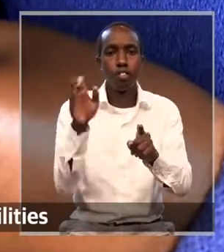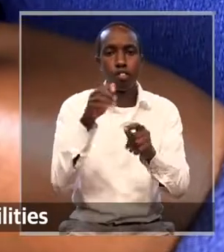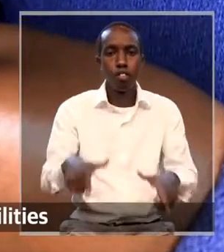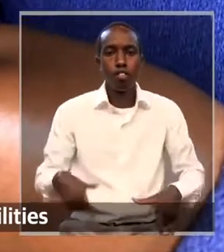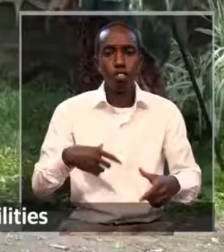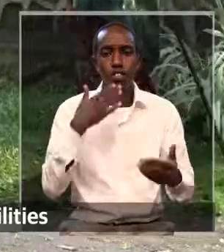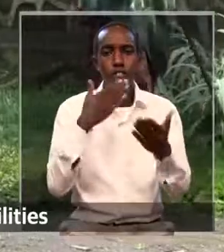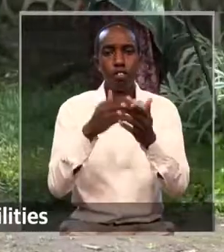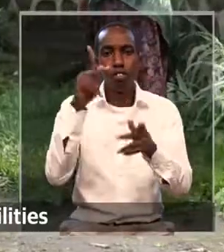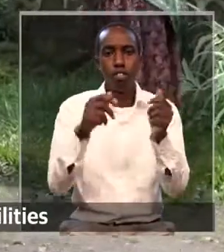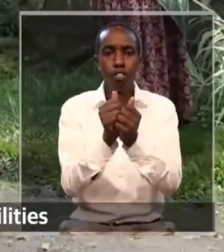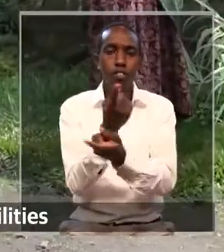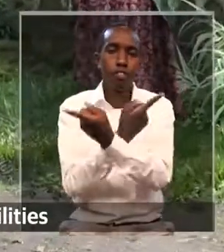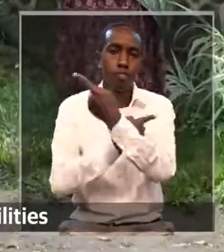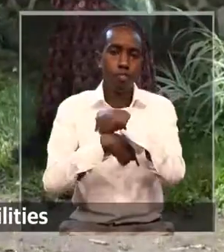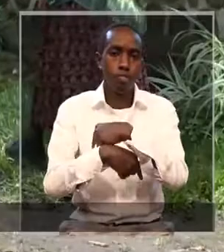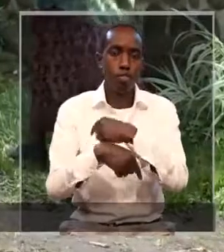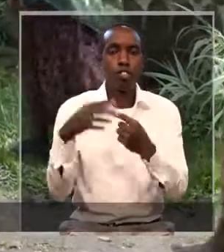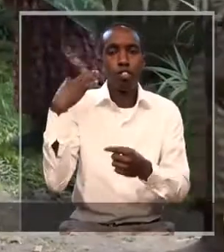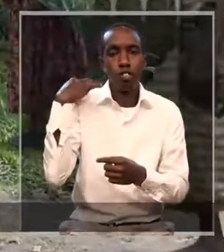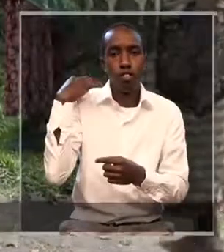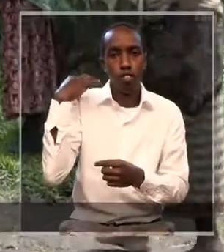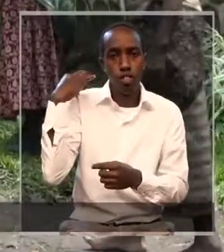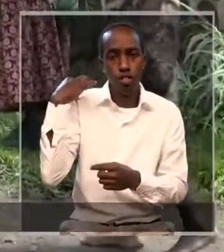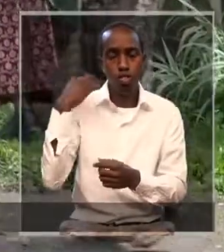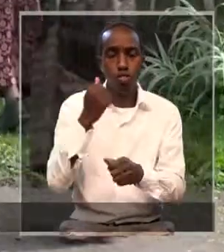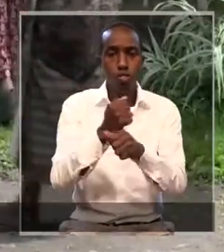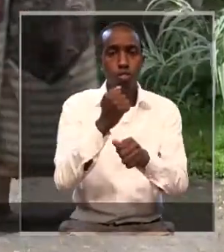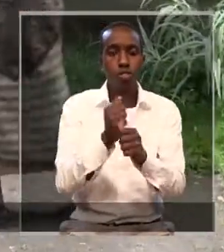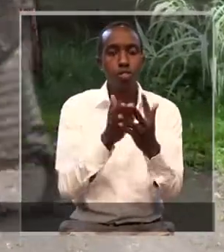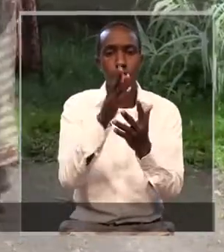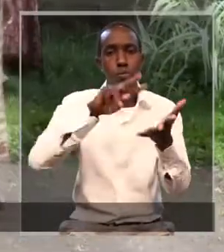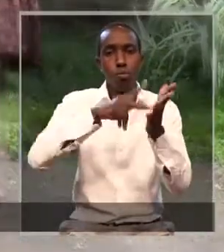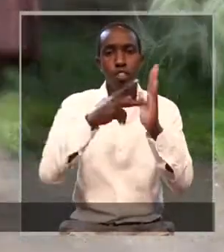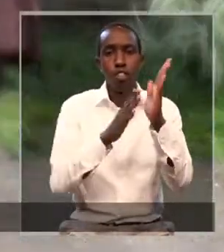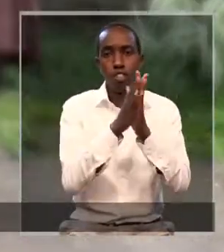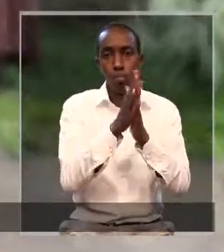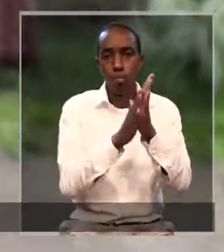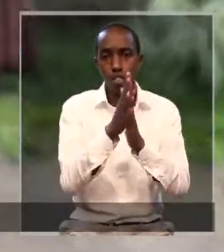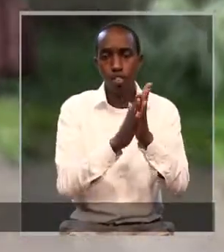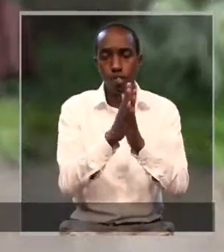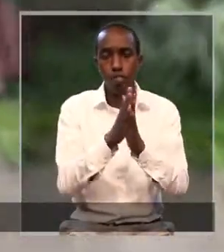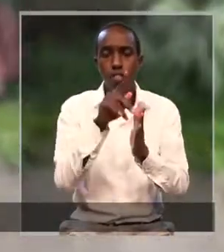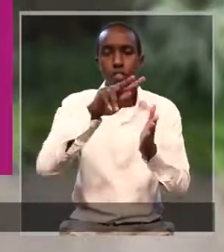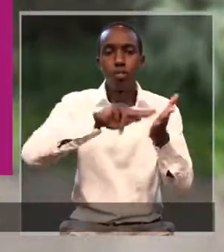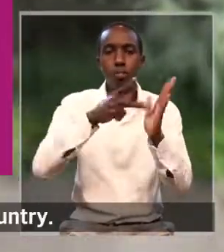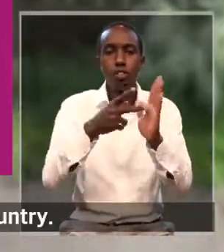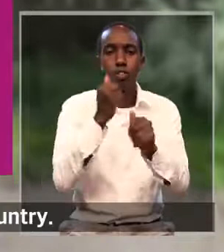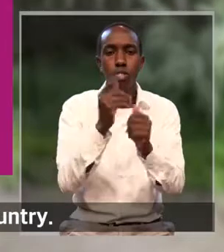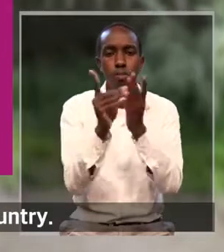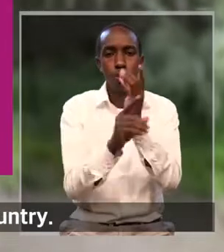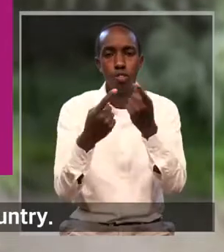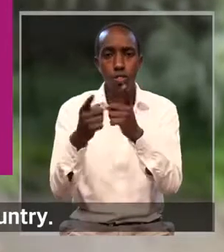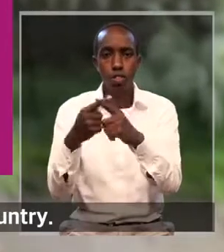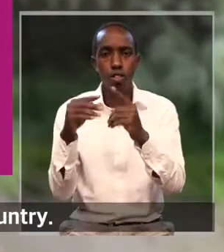guhorana imibereho myiza y'abantu bafite ubumuga. VSO ibi yabikoze binyuze mu mushinga Inspired. Ni umushinga wakoreye mu